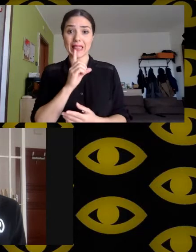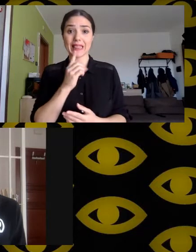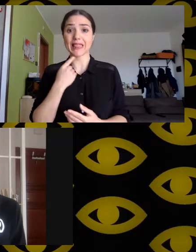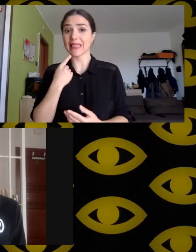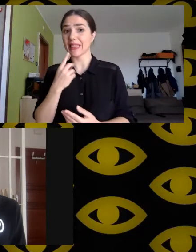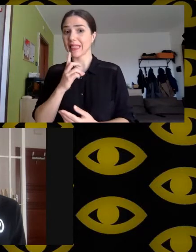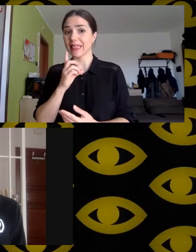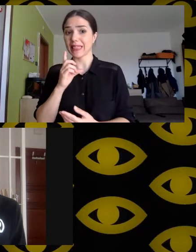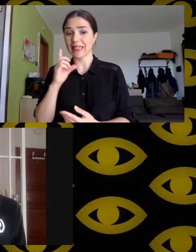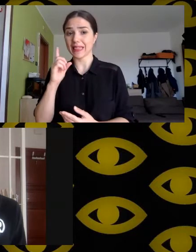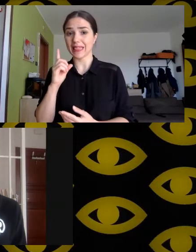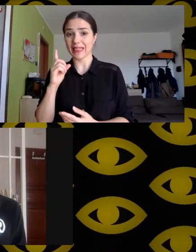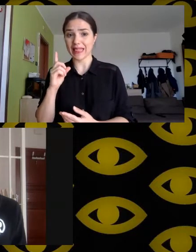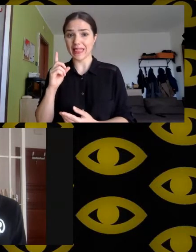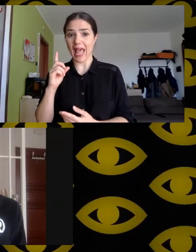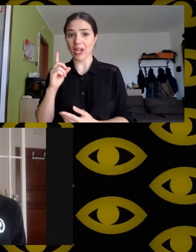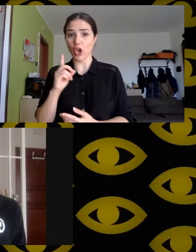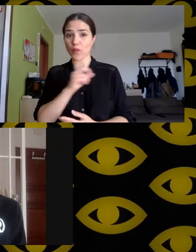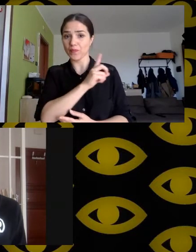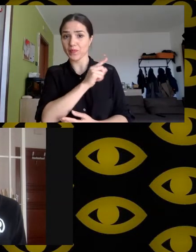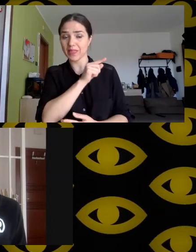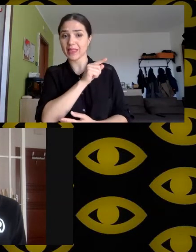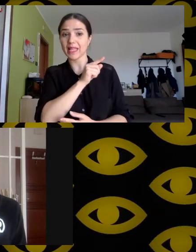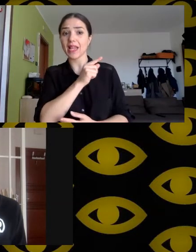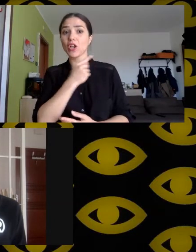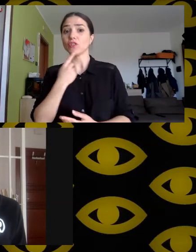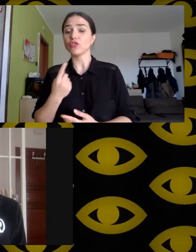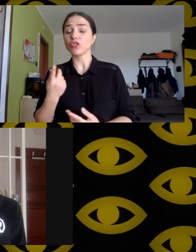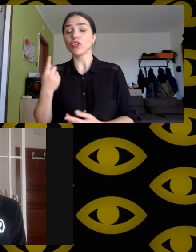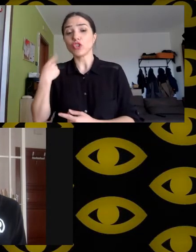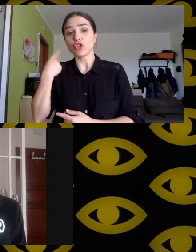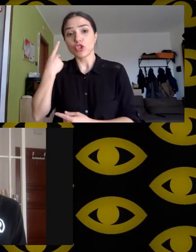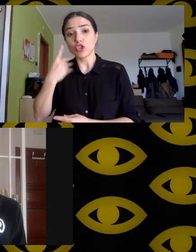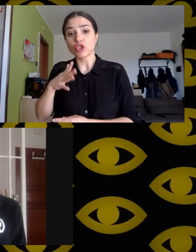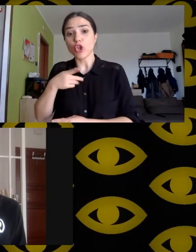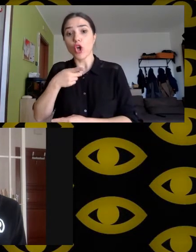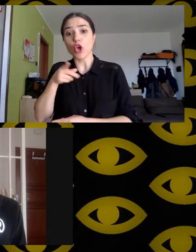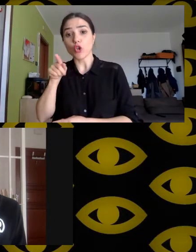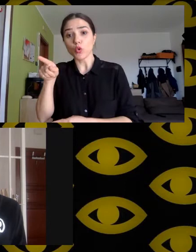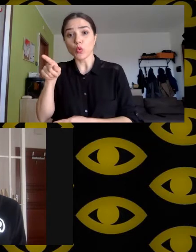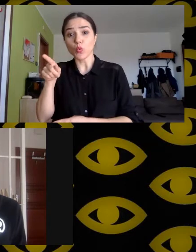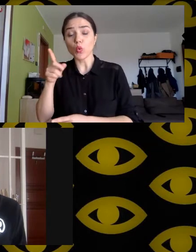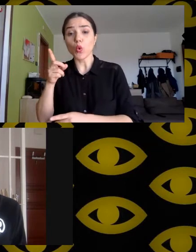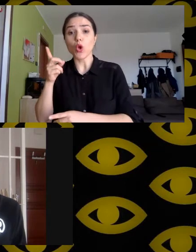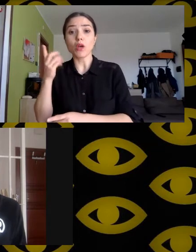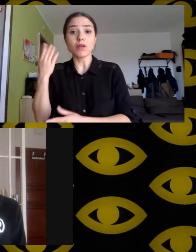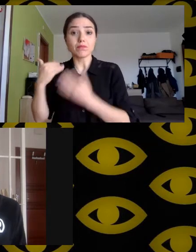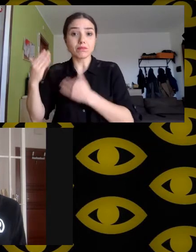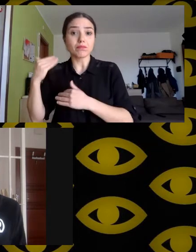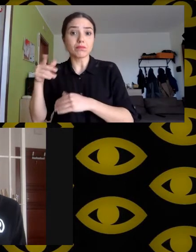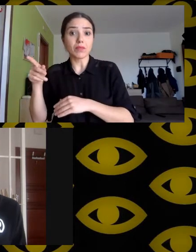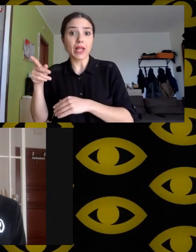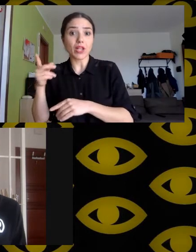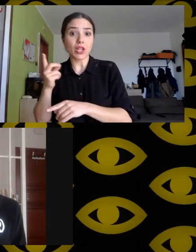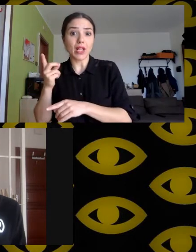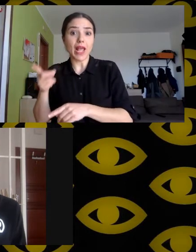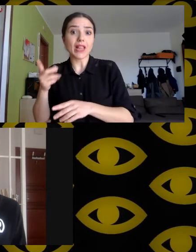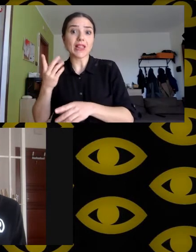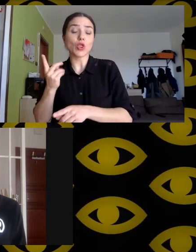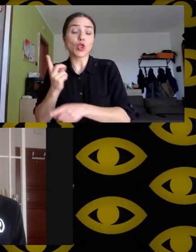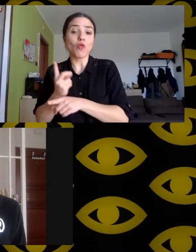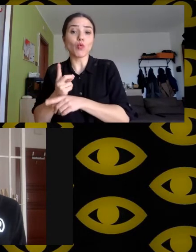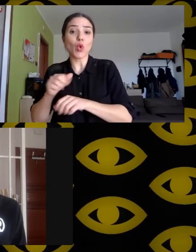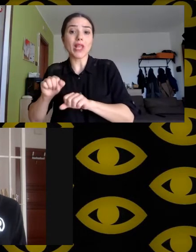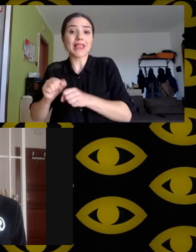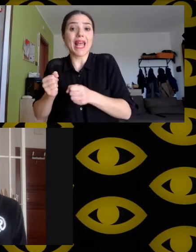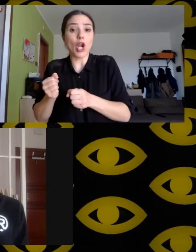collegamento, arrivare proprio a questo. Io so che tu hai dovuto anche interrompere la tua attività sportiva di allenamento proprio per questa ragione, perché